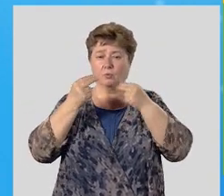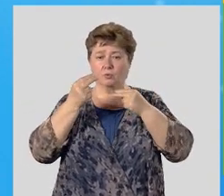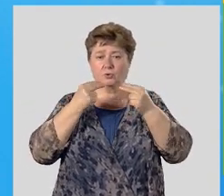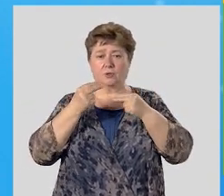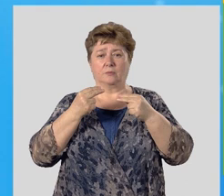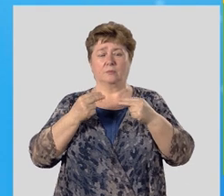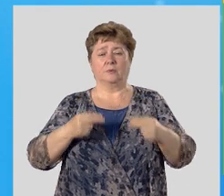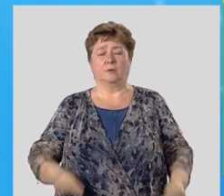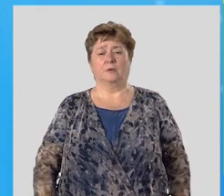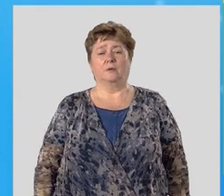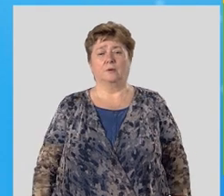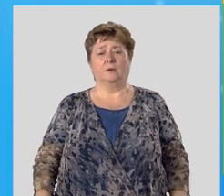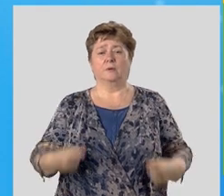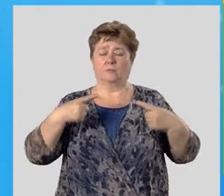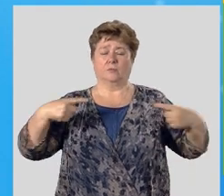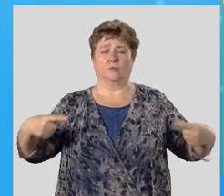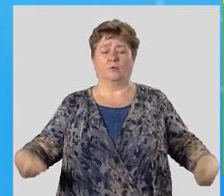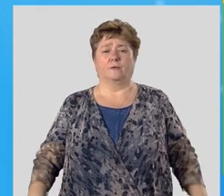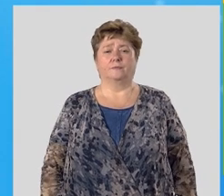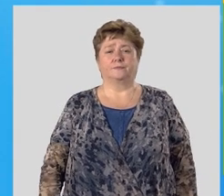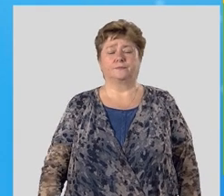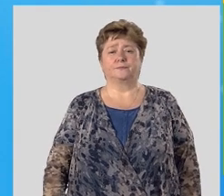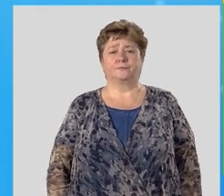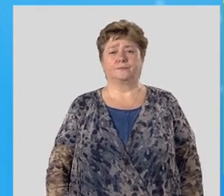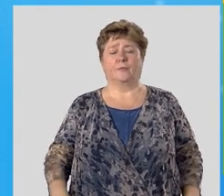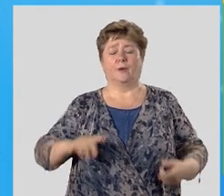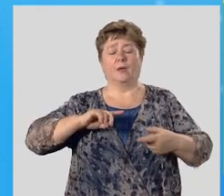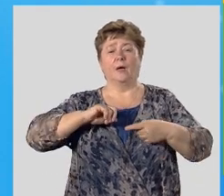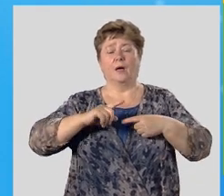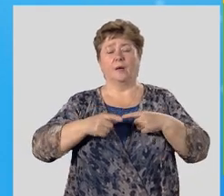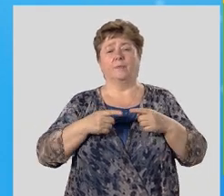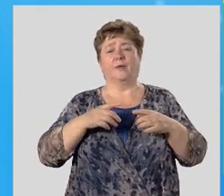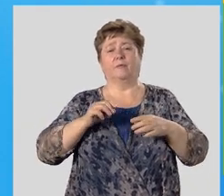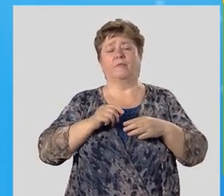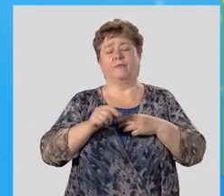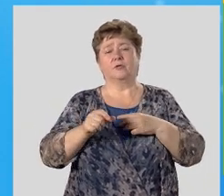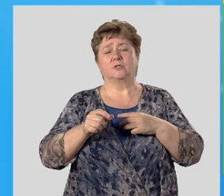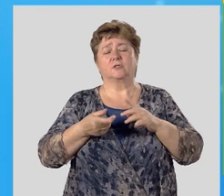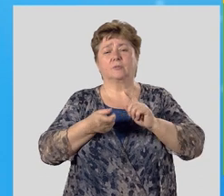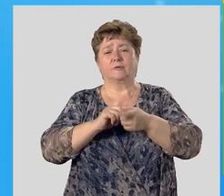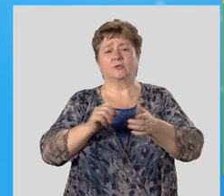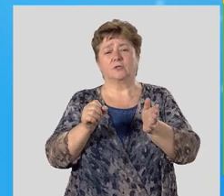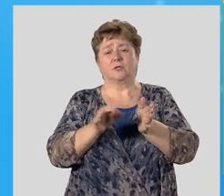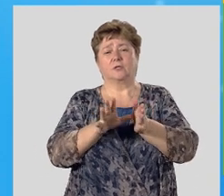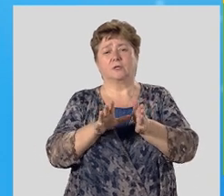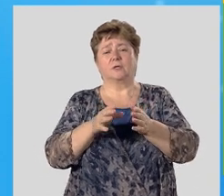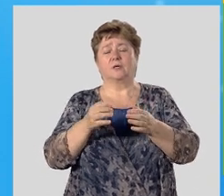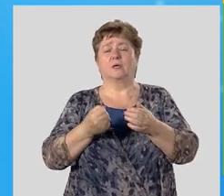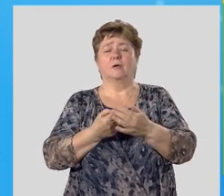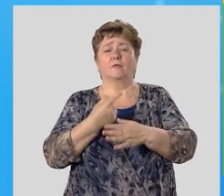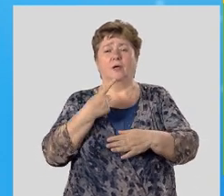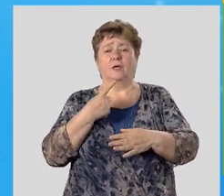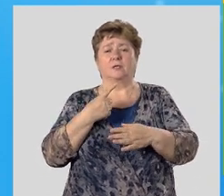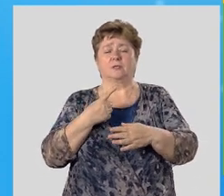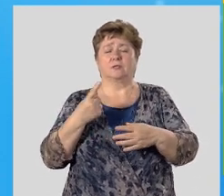кушаем и так далее. Обмен веществ и превращение энергии